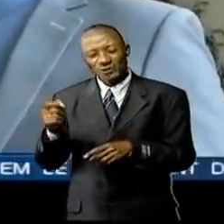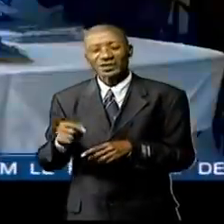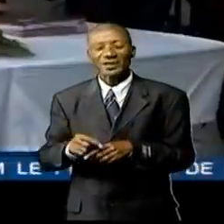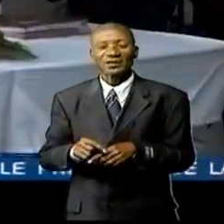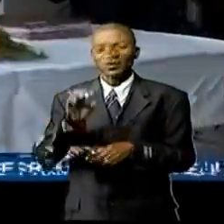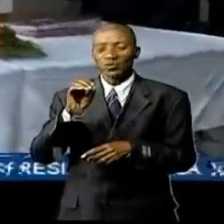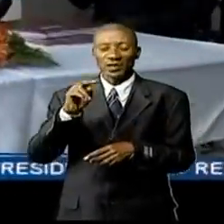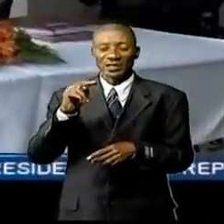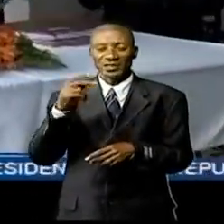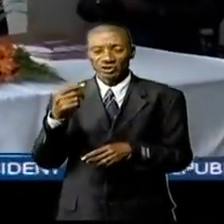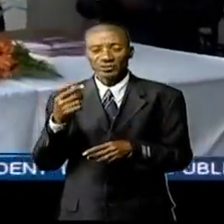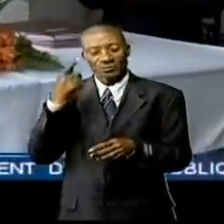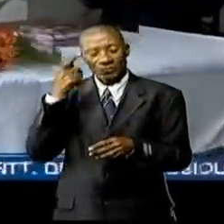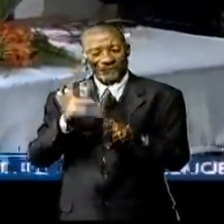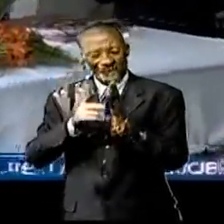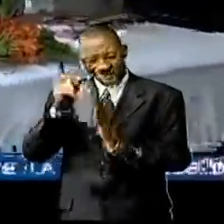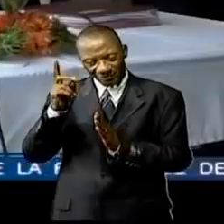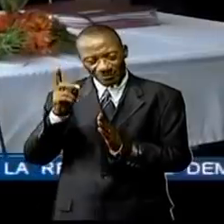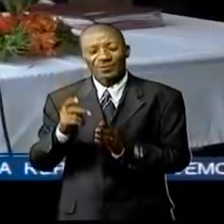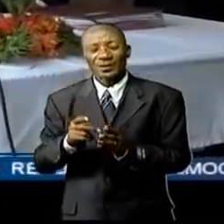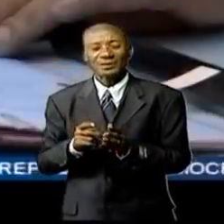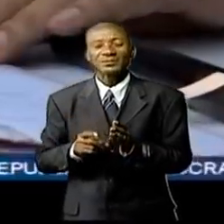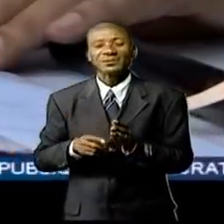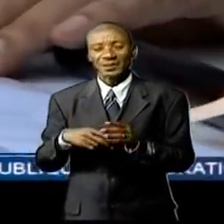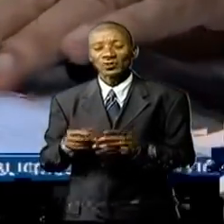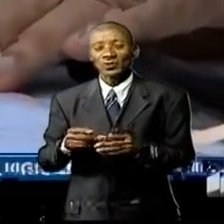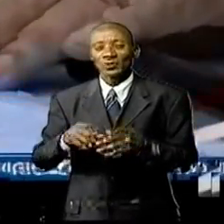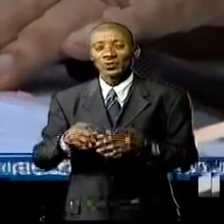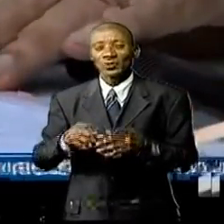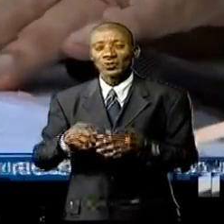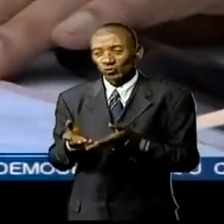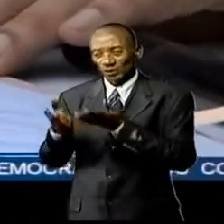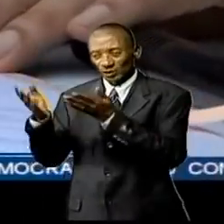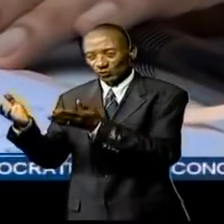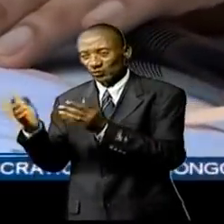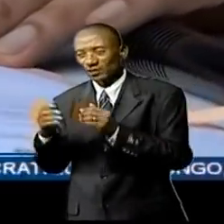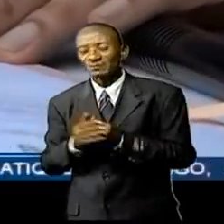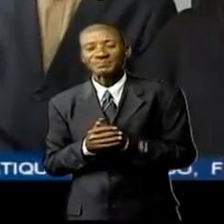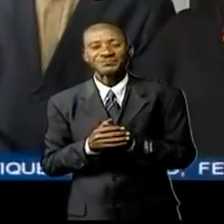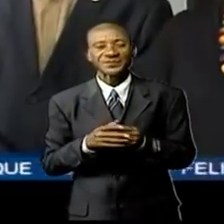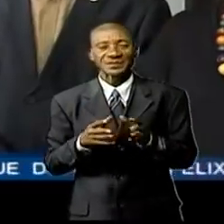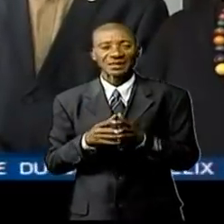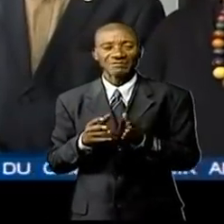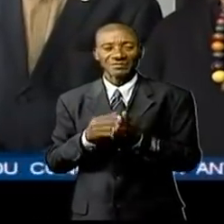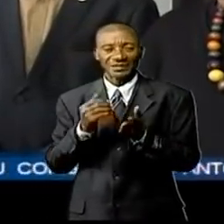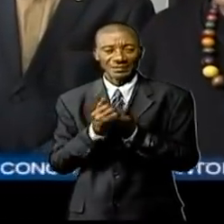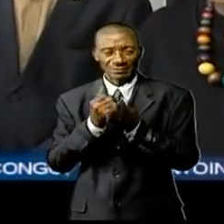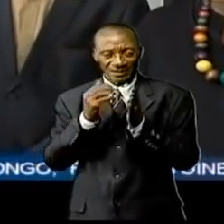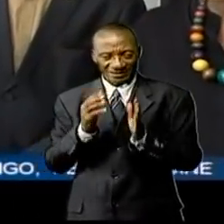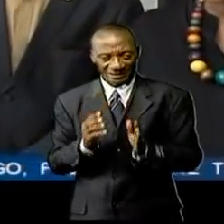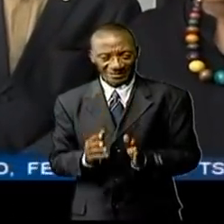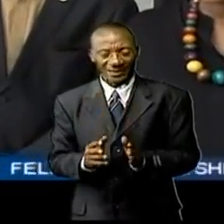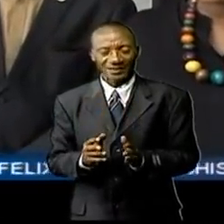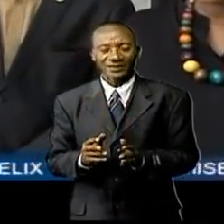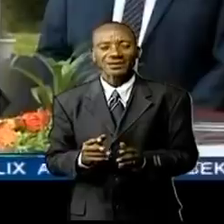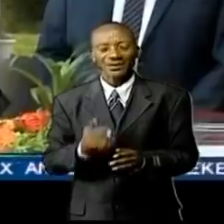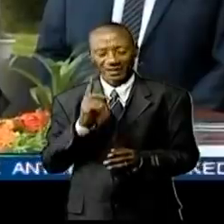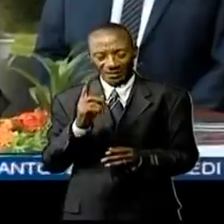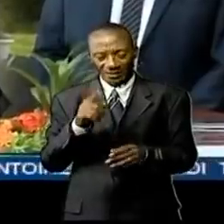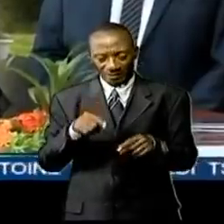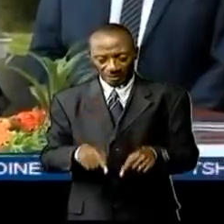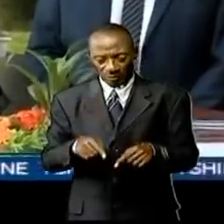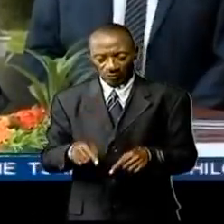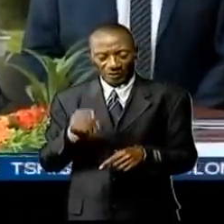convention signée le 14 février 2022 par l'ambassadeur de France en poste à Kinshasa, Bruno Hubert, et